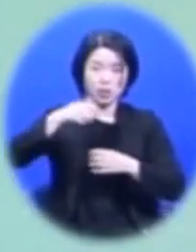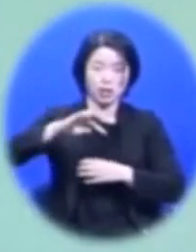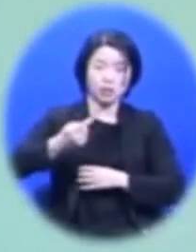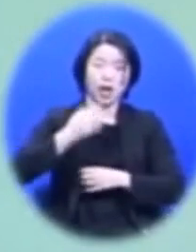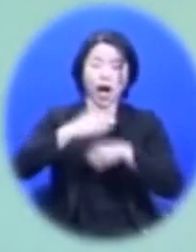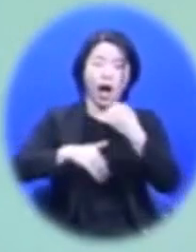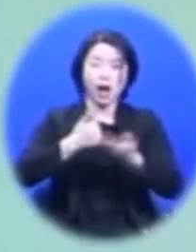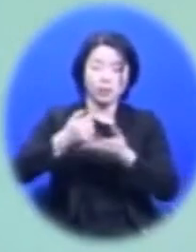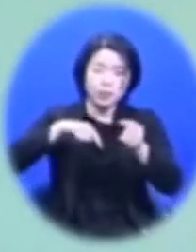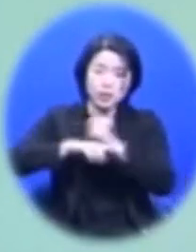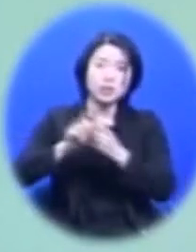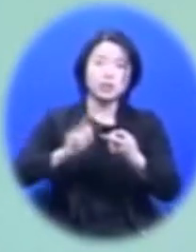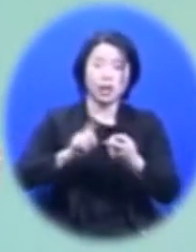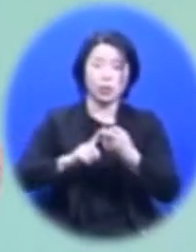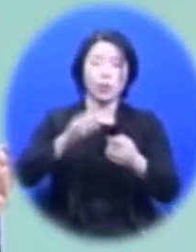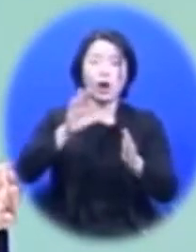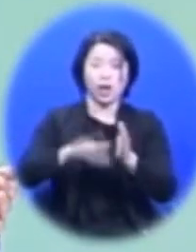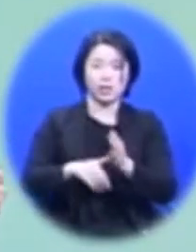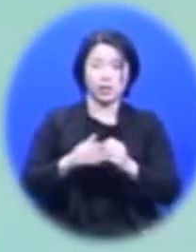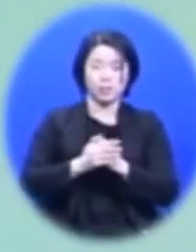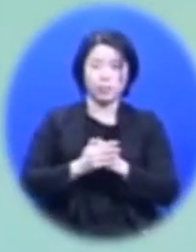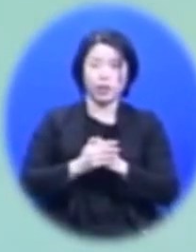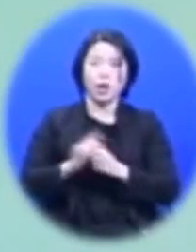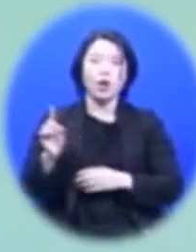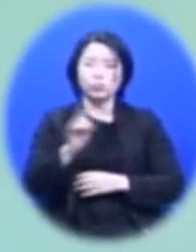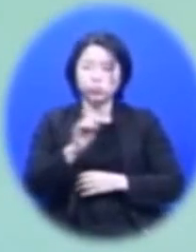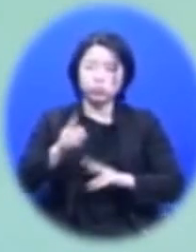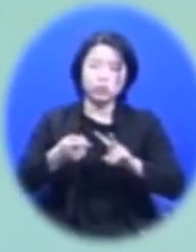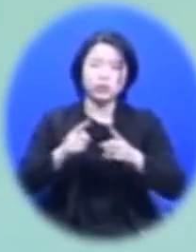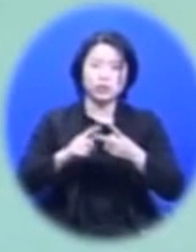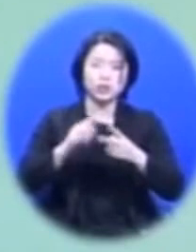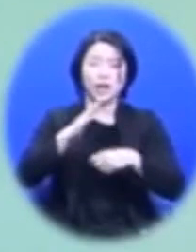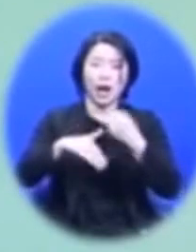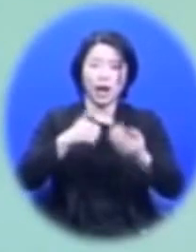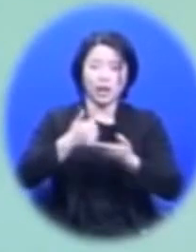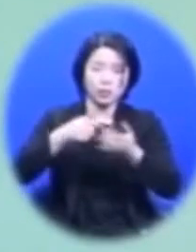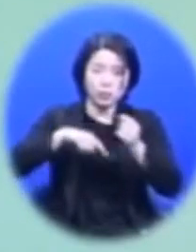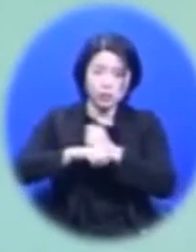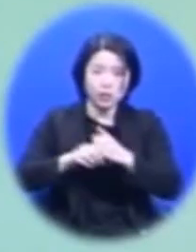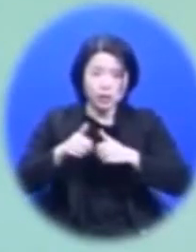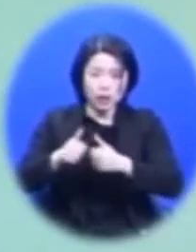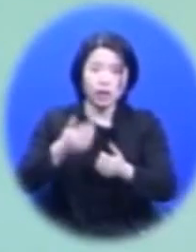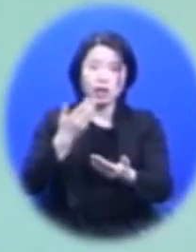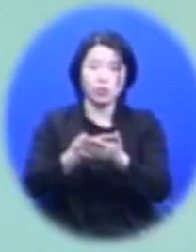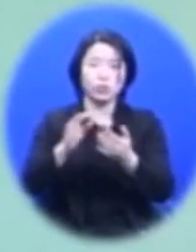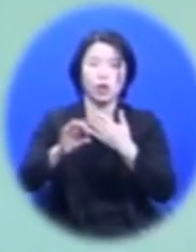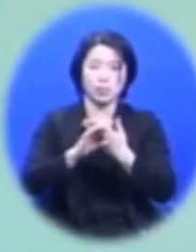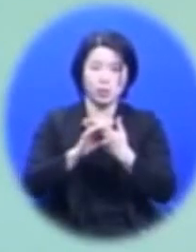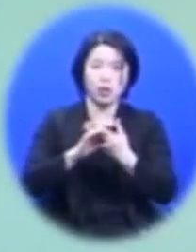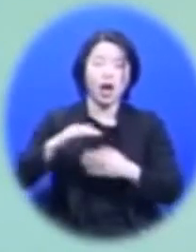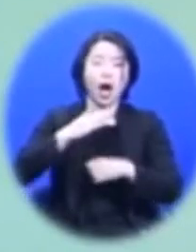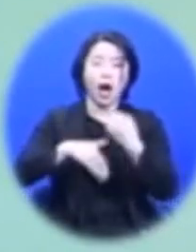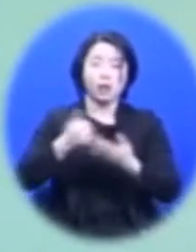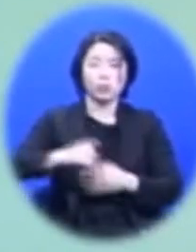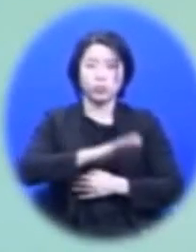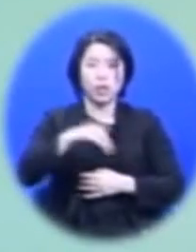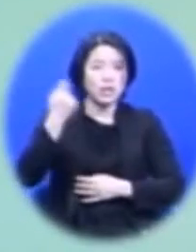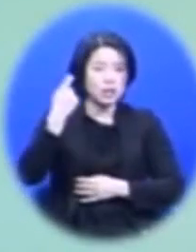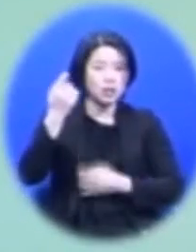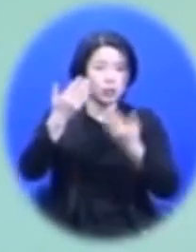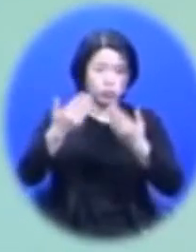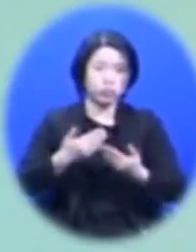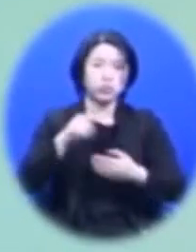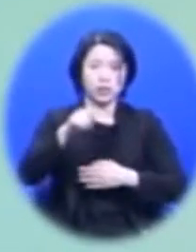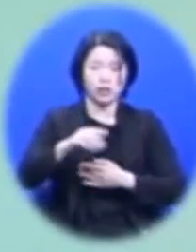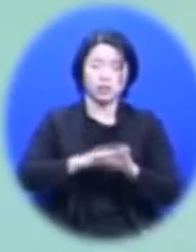뜻대로라고 했습니다. 무엇이든지 우리가 하나님의 뜻을 따라 구하면 하나님은 우리의 청을 들어주신다는